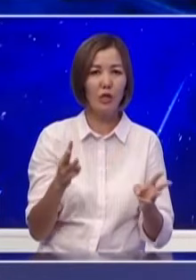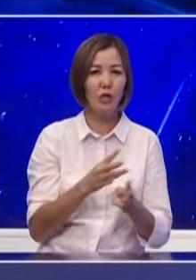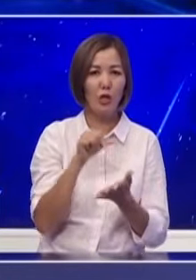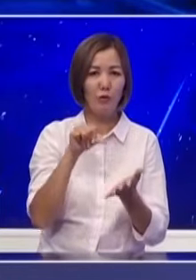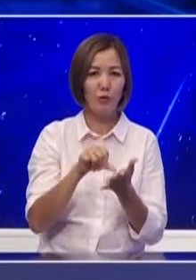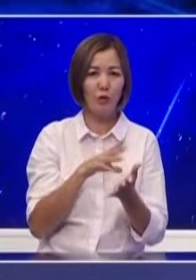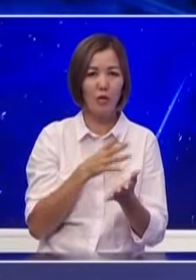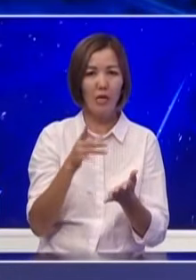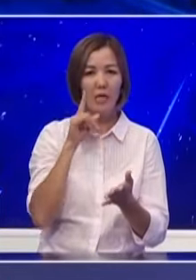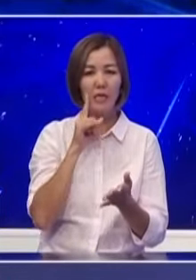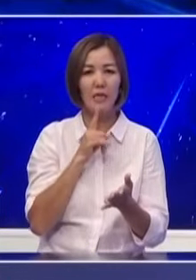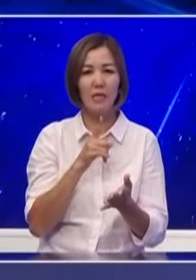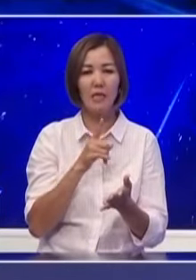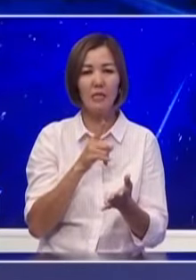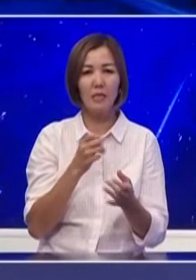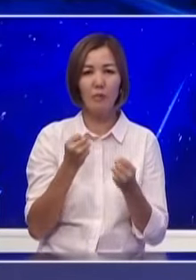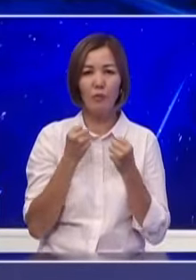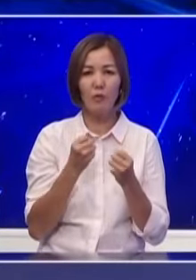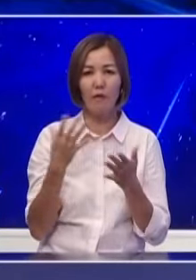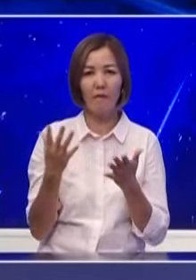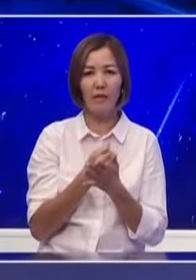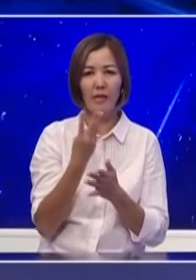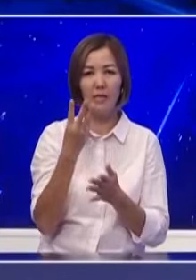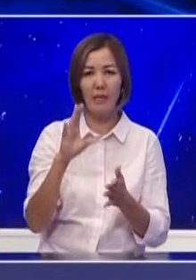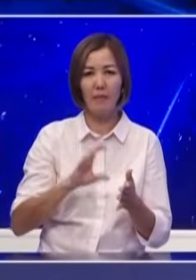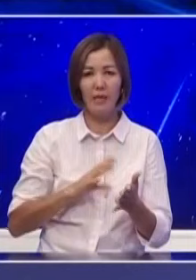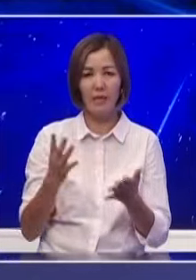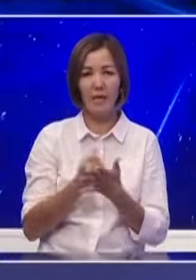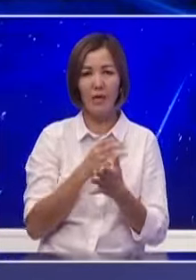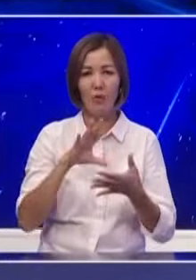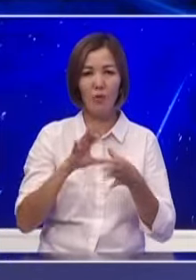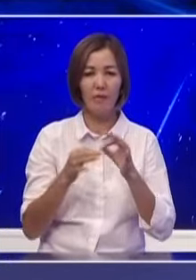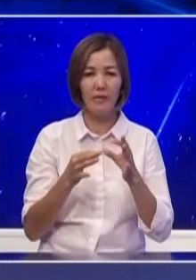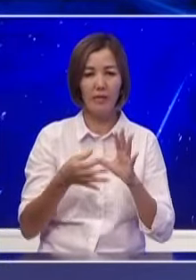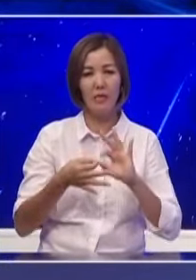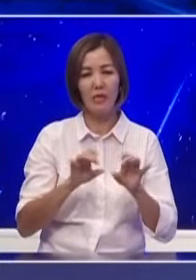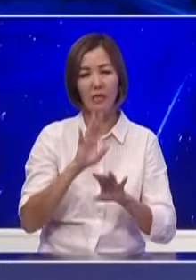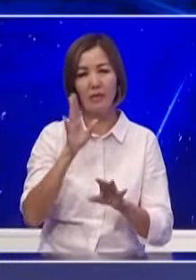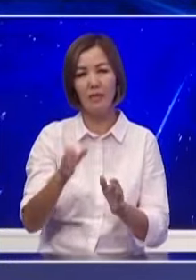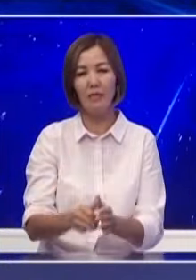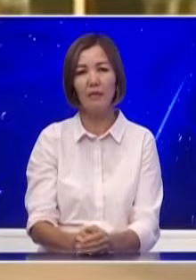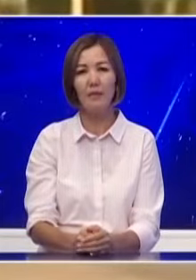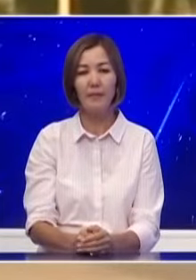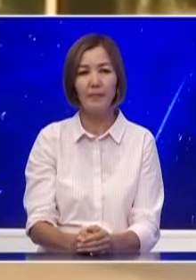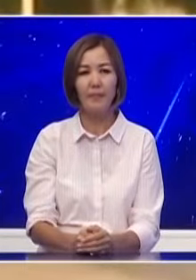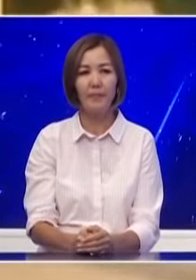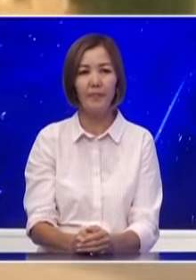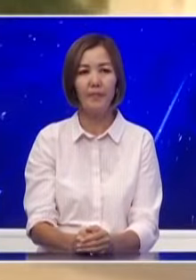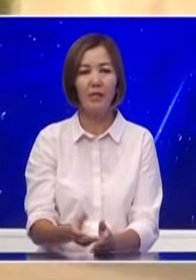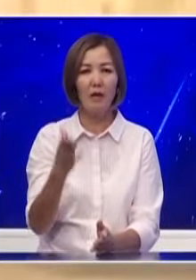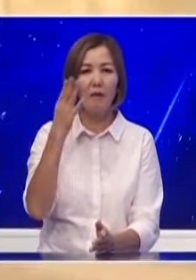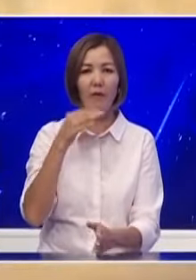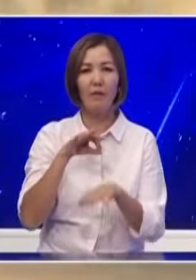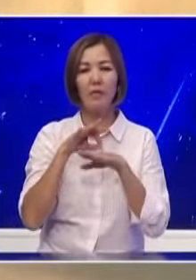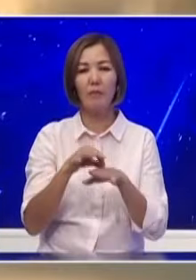желающие. Между тем, казахстанский гимнаст выиграл 3 медали на универсиаде. Подробнее в материале сюжета. В Алматы